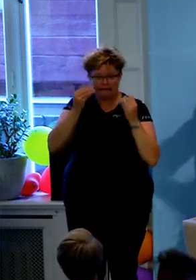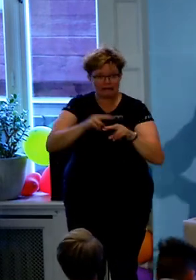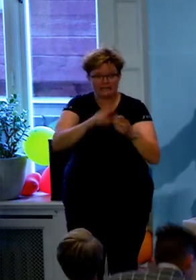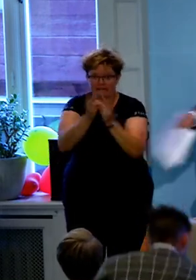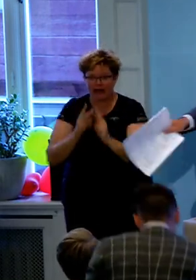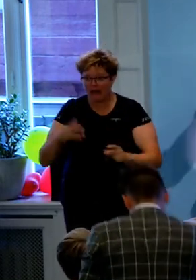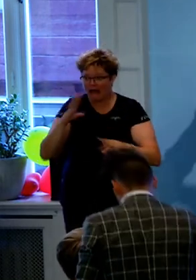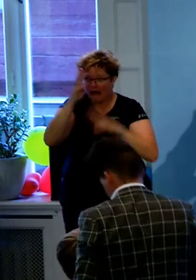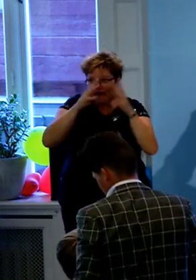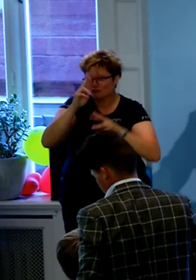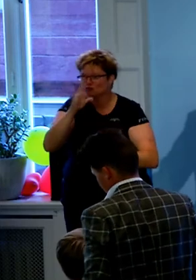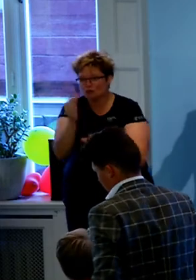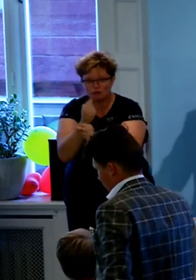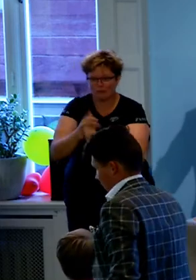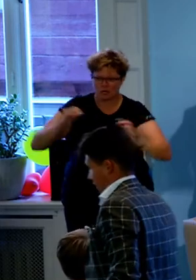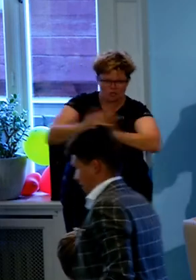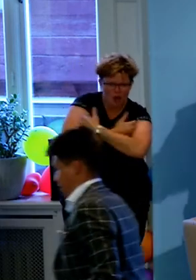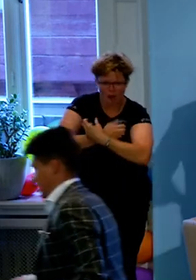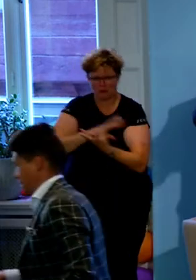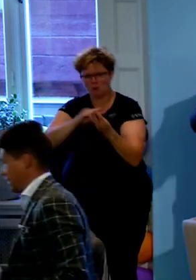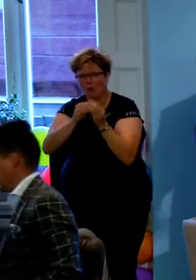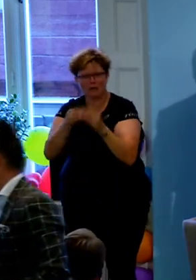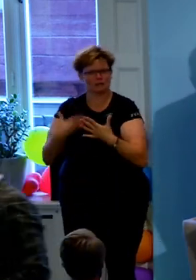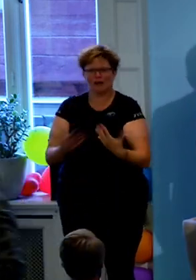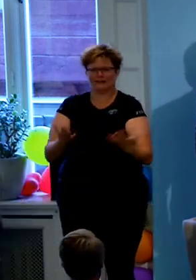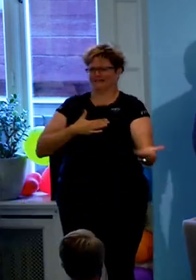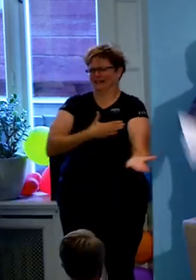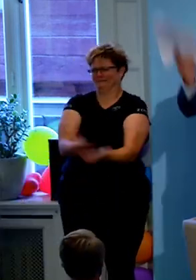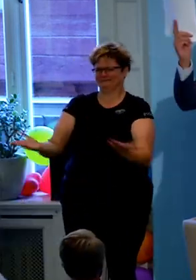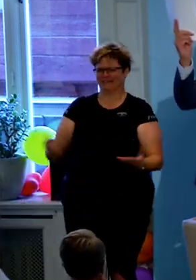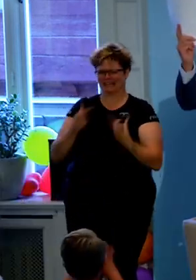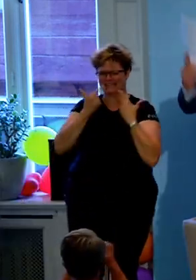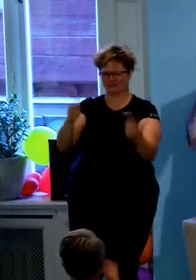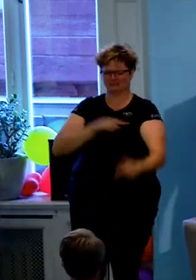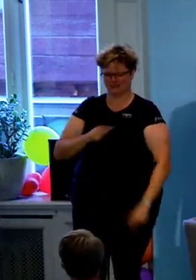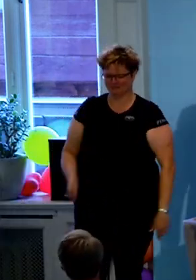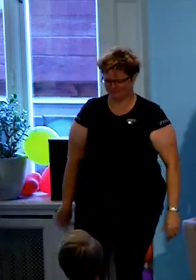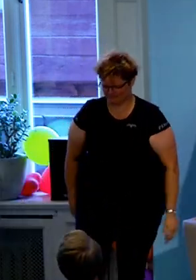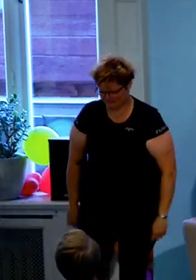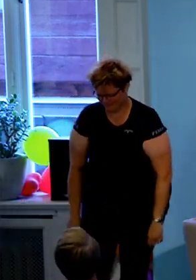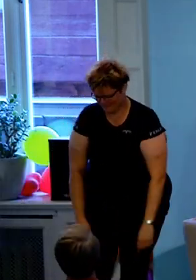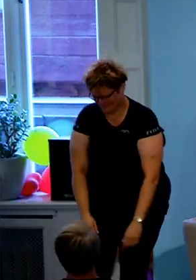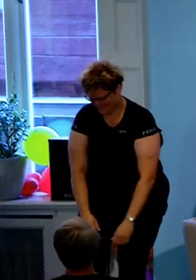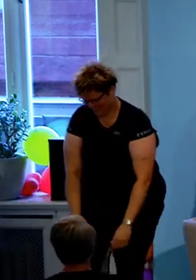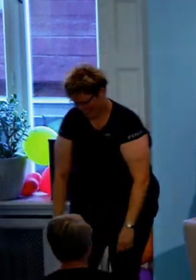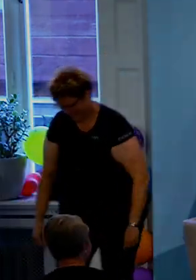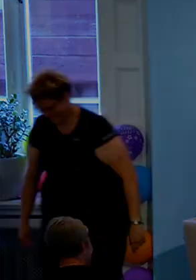varandra. Hitta på lite nya jobb. Kramas, hångla, gör vad ni vill. Tack så mycket allesammans.